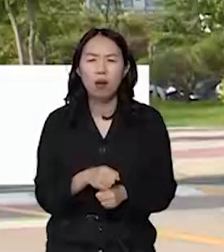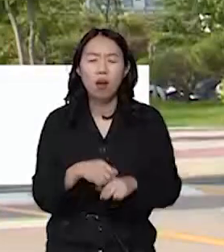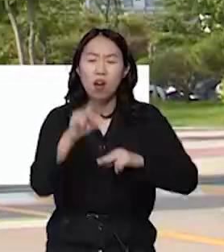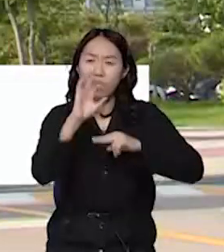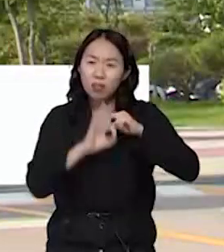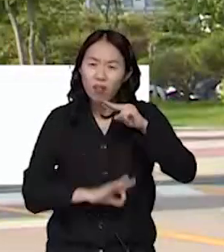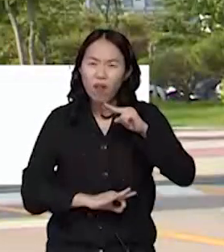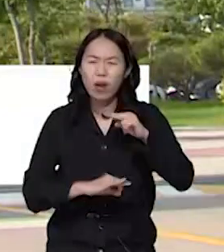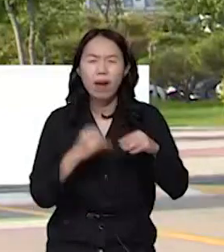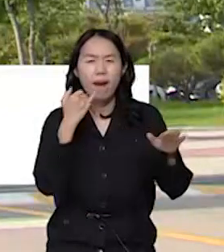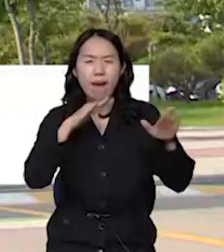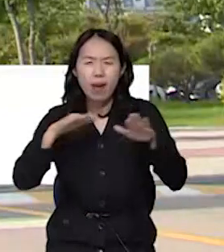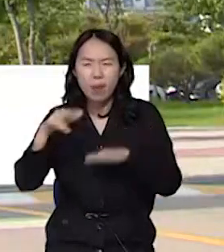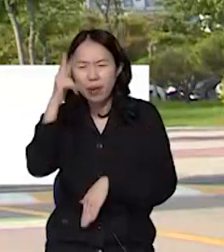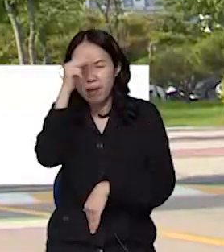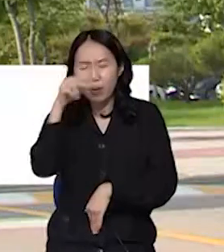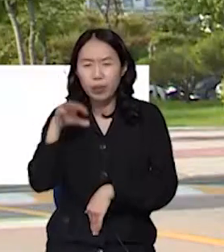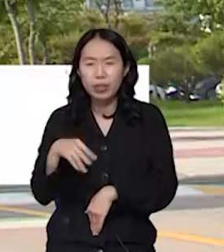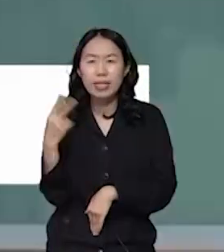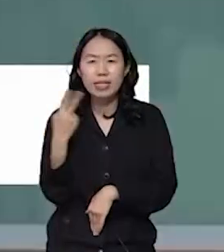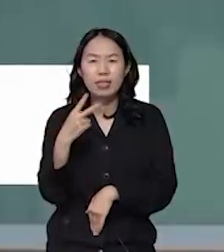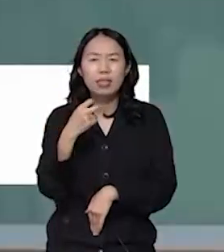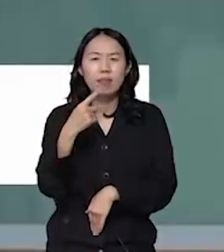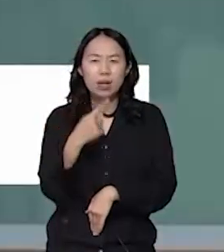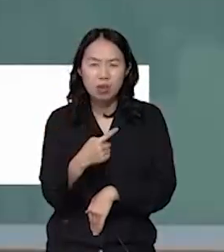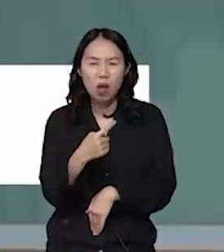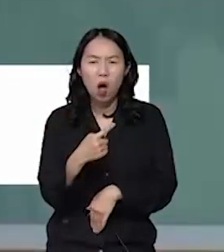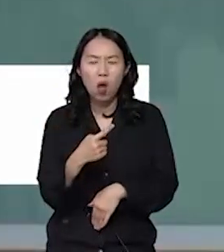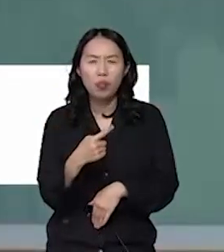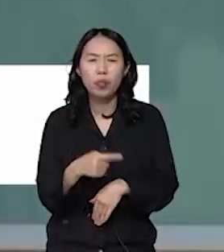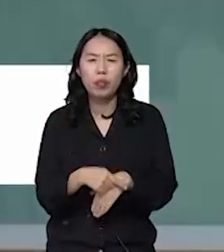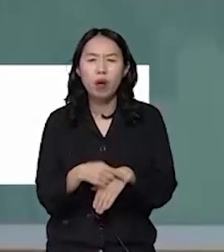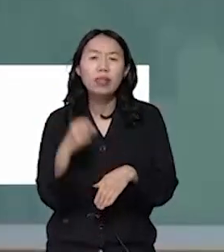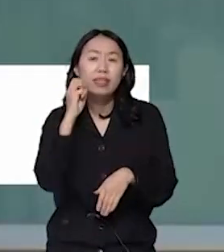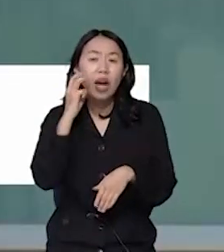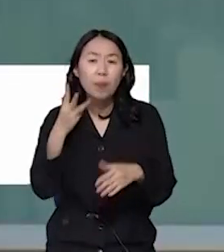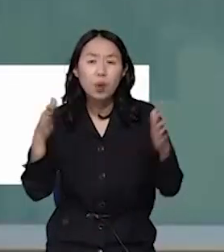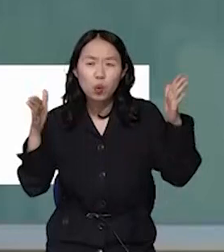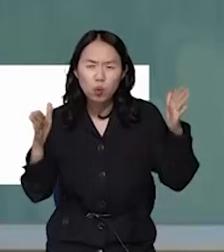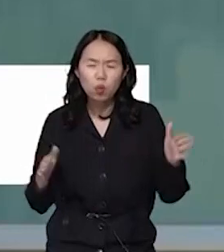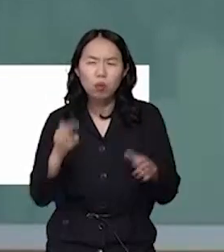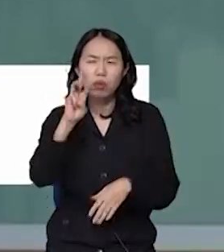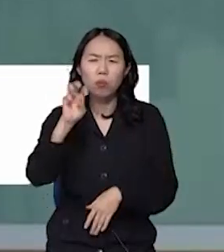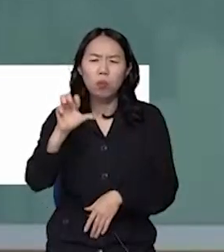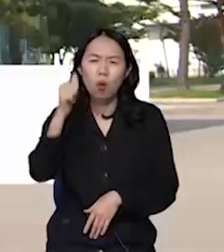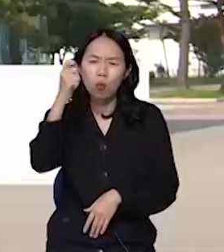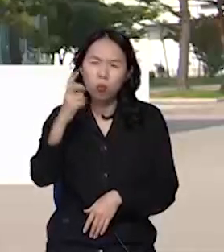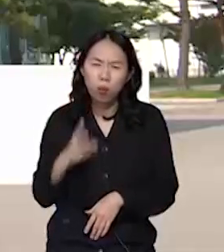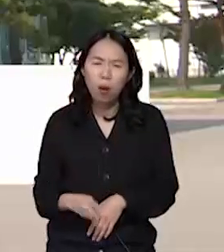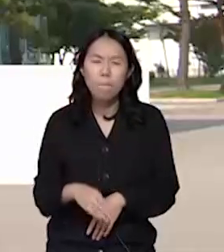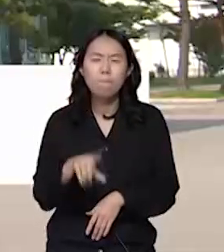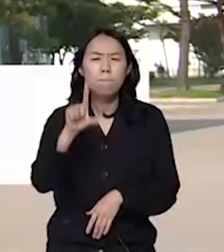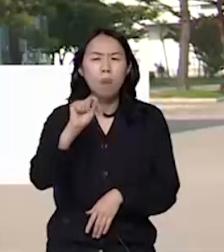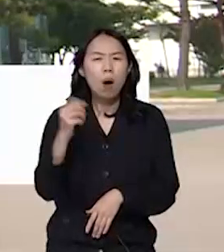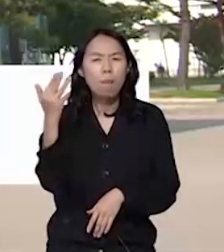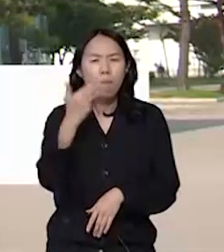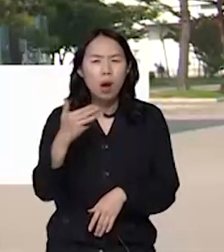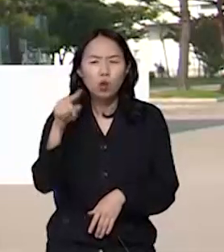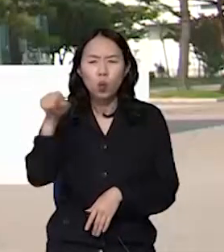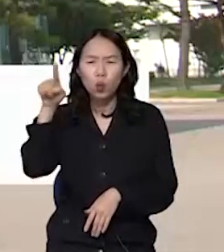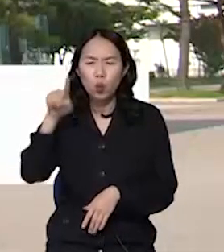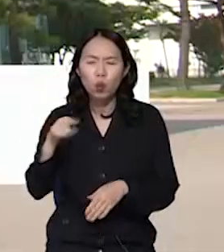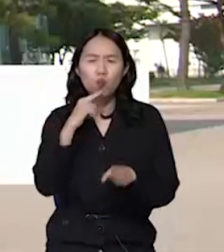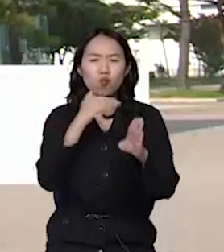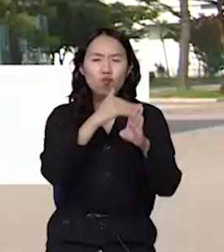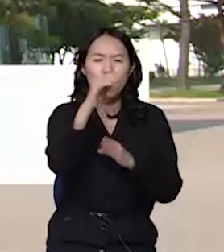서해지방해경청 광역수사대는 2021년 10월부터 3개월여 동안 35차례에 걸쳐 경유 18,000톤을 북한에 공급한